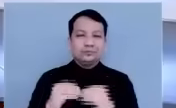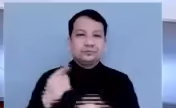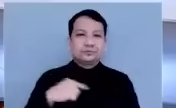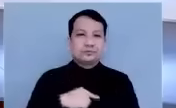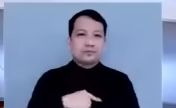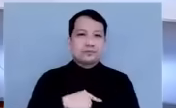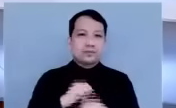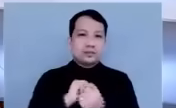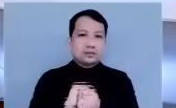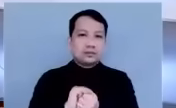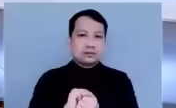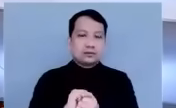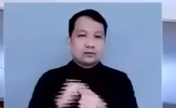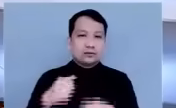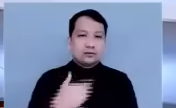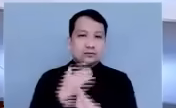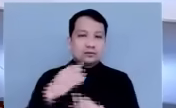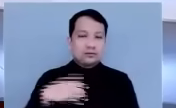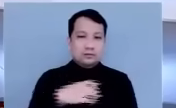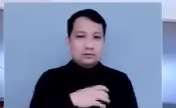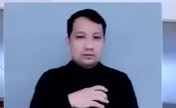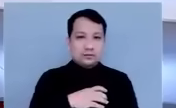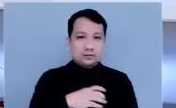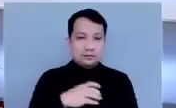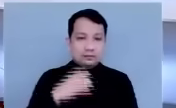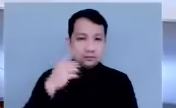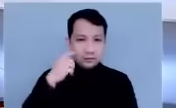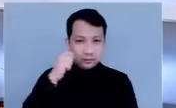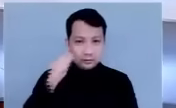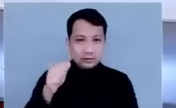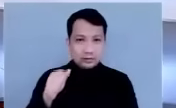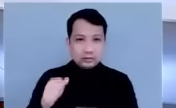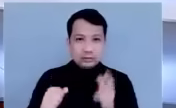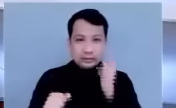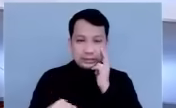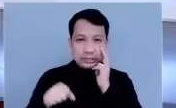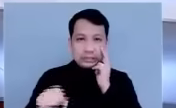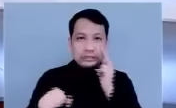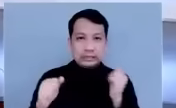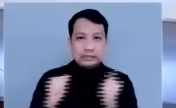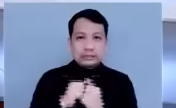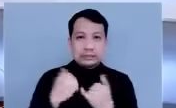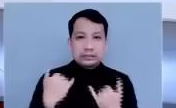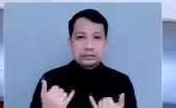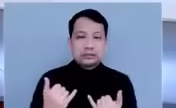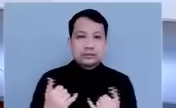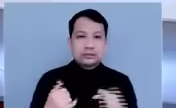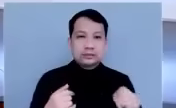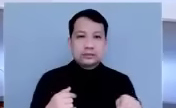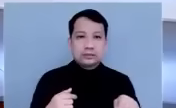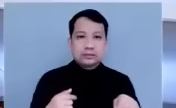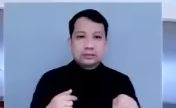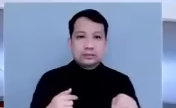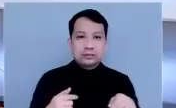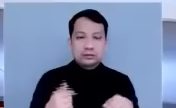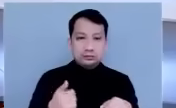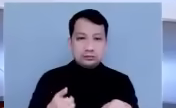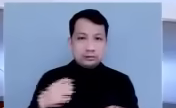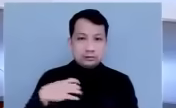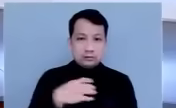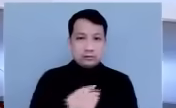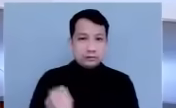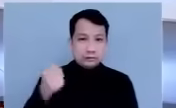magkaalyado si Davao Congressman Pantelon Alvarez at si Rodrigo Duterte. Katunayan, nagsilbi pa si Alvarez na speaker noong panahon ni